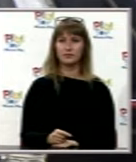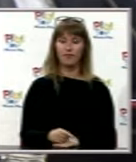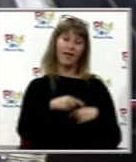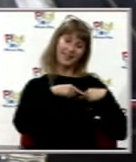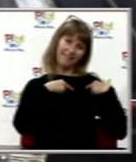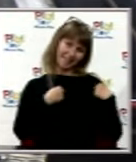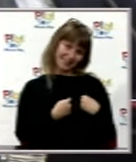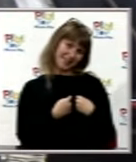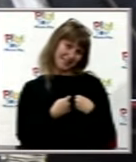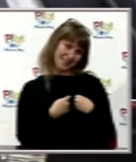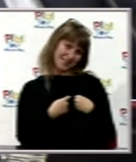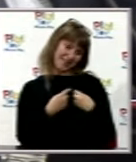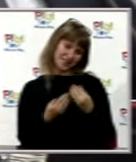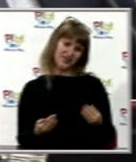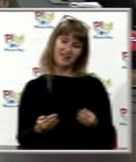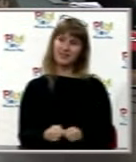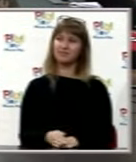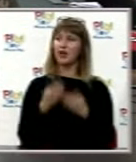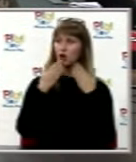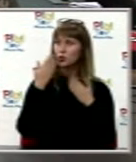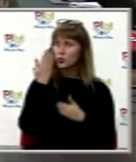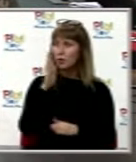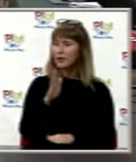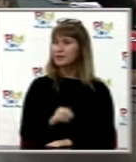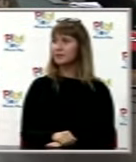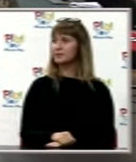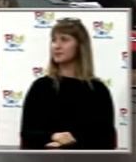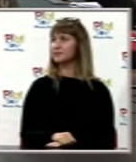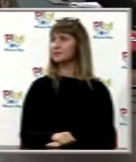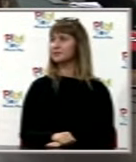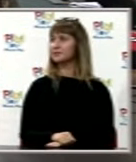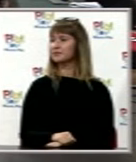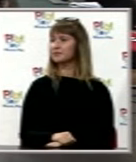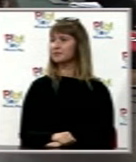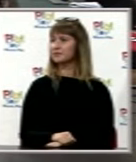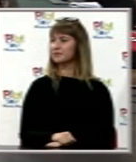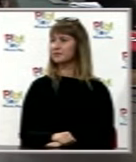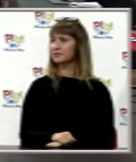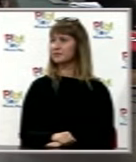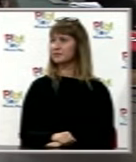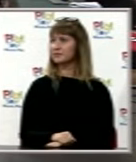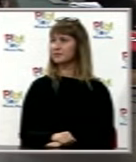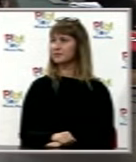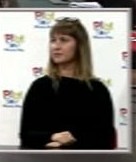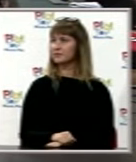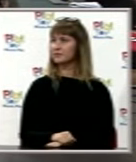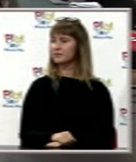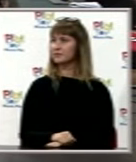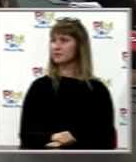najserdeczniejsze życzenia. Dziękuję bardzo. Dziękuję bardzo. Proszę Państwa, jeszcze kwestia techniczna. Jedna kwestia techniczna, zanim wyjdziemy.